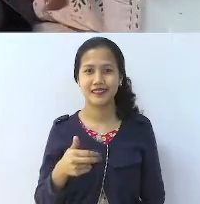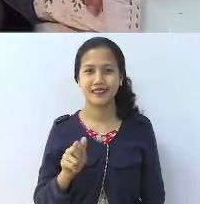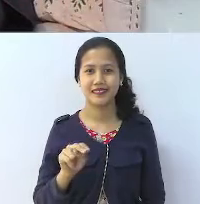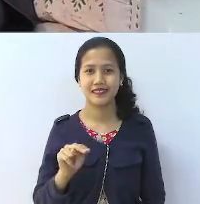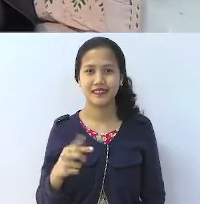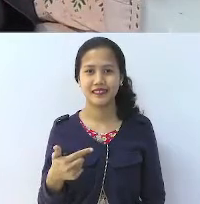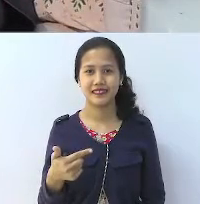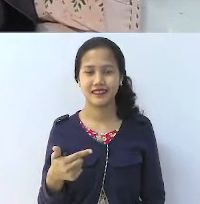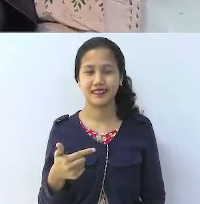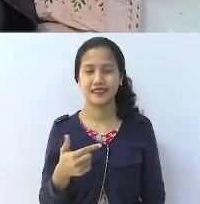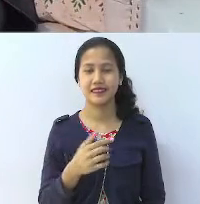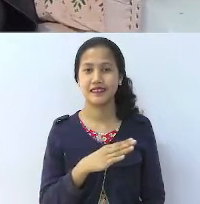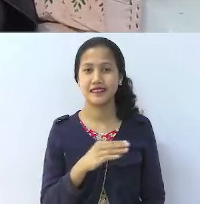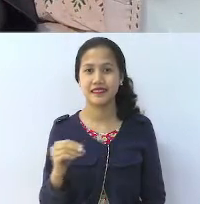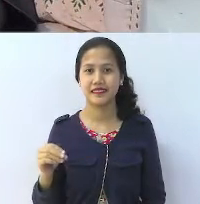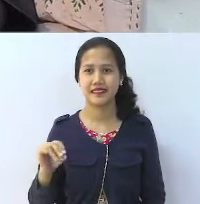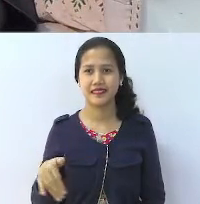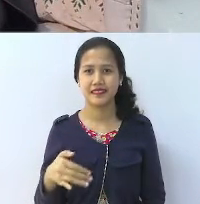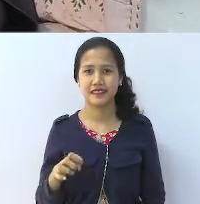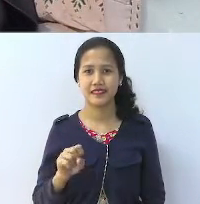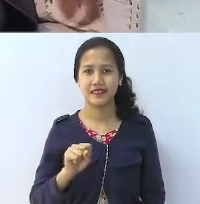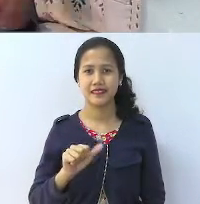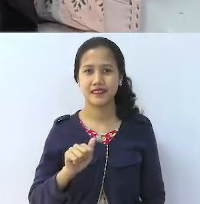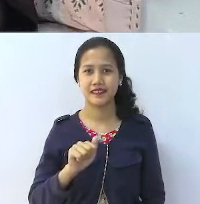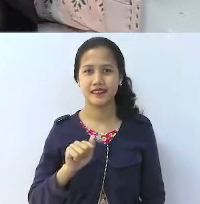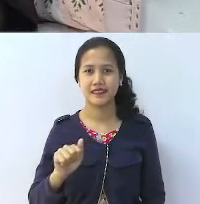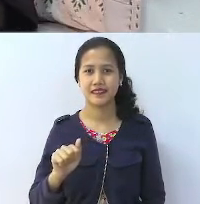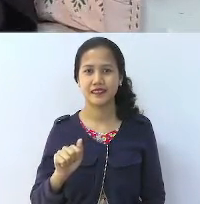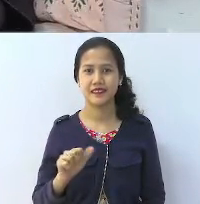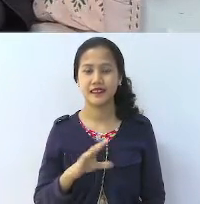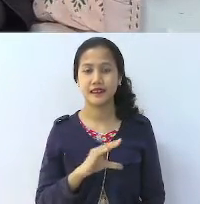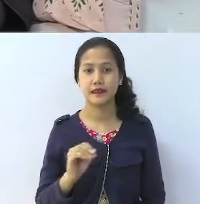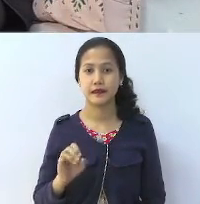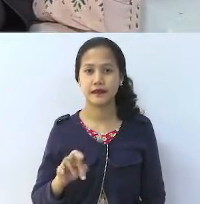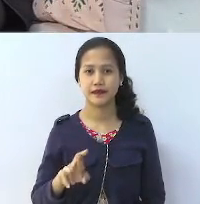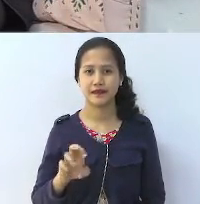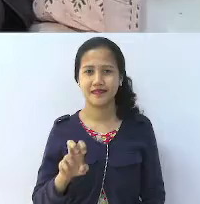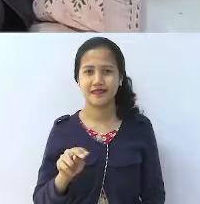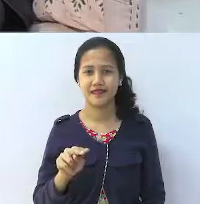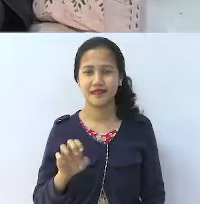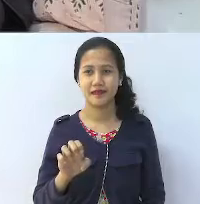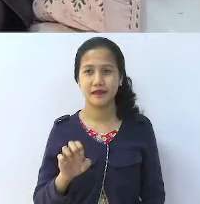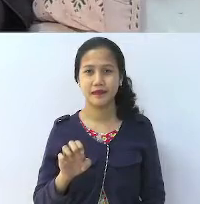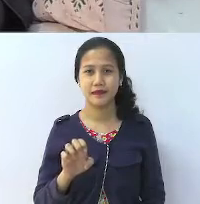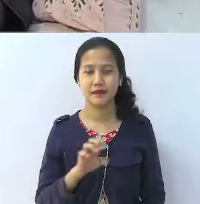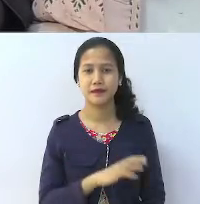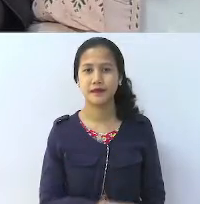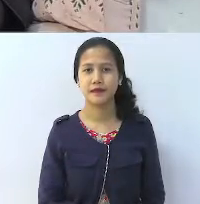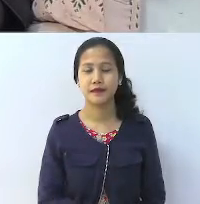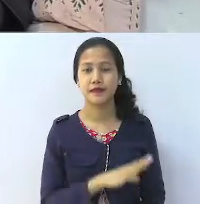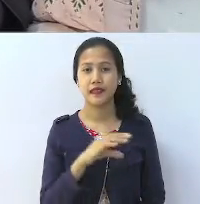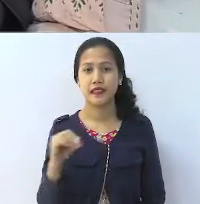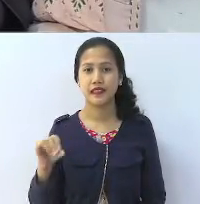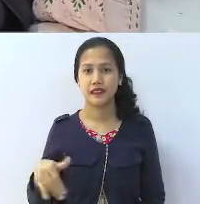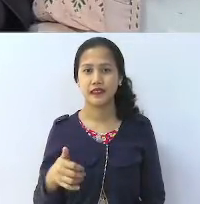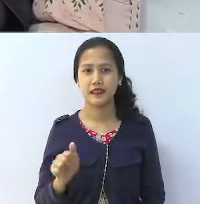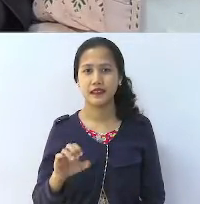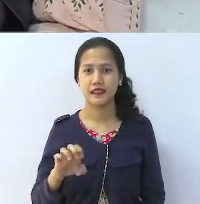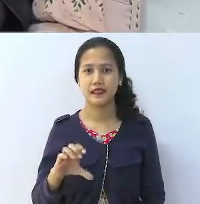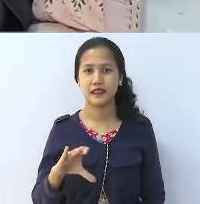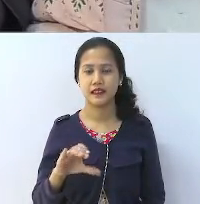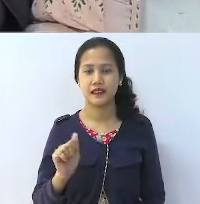Hindi pa po umaakyat. Hanggang dun lang daw. Bakit kayo marami na? Marami na. Nandito na si Ma'am Tess Quintana,